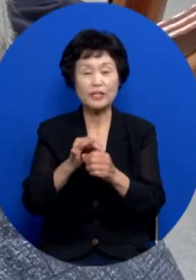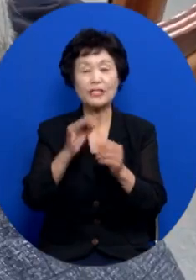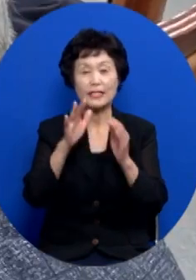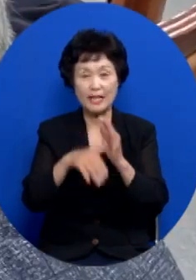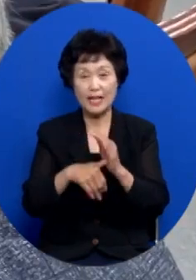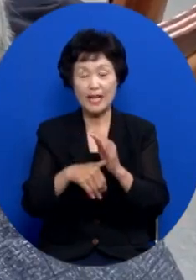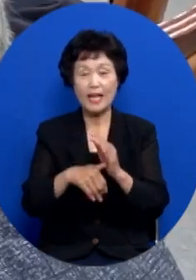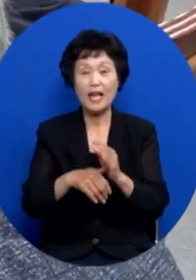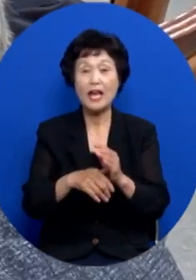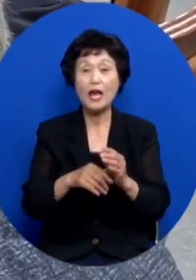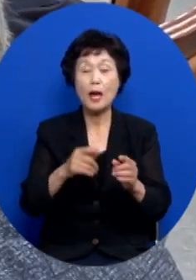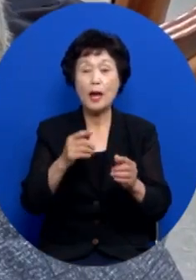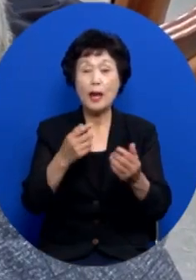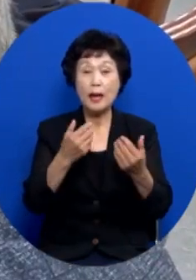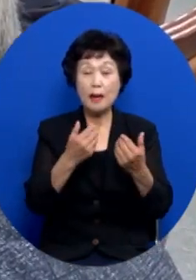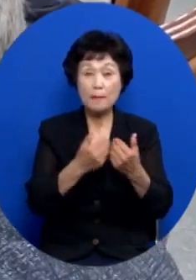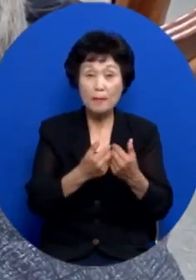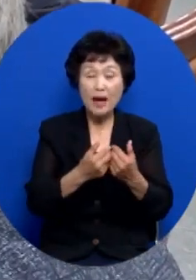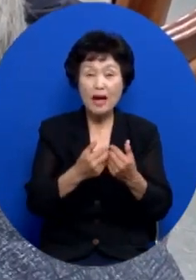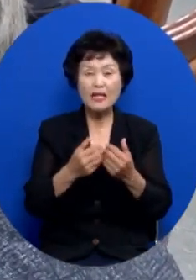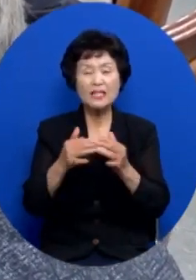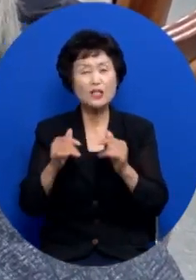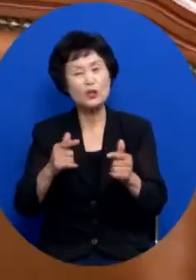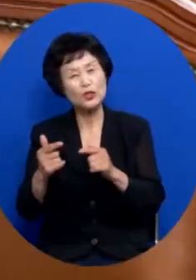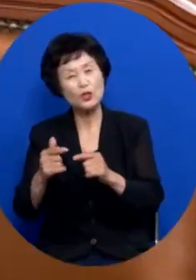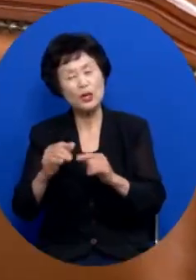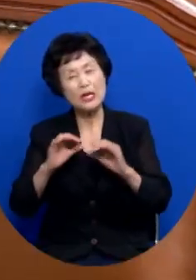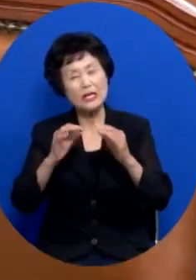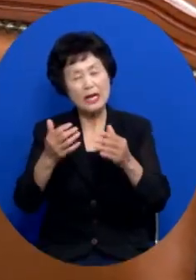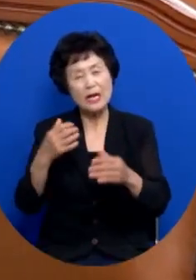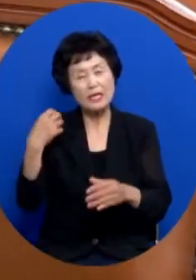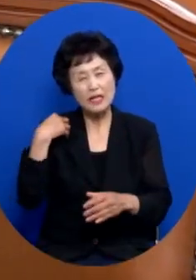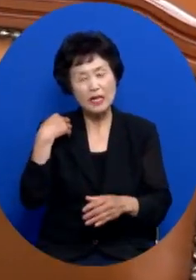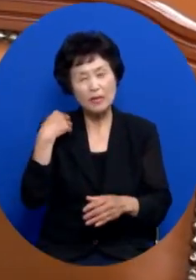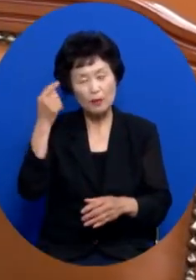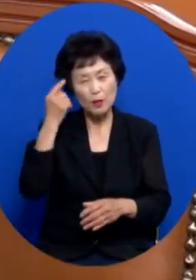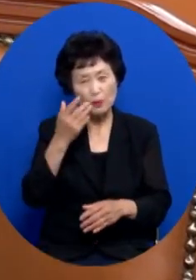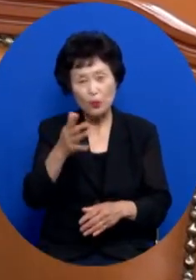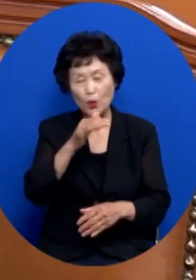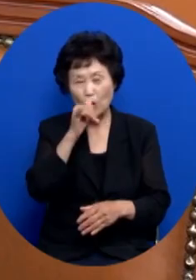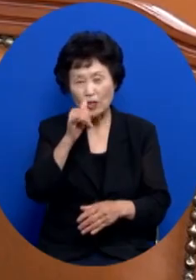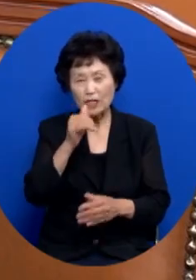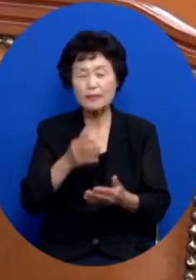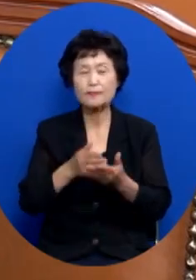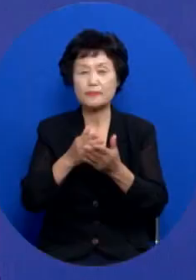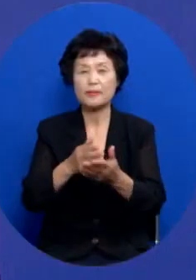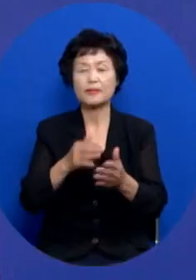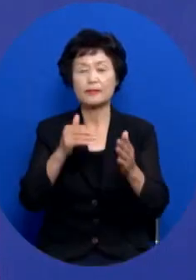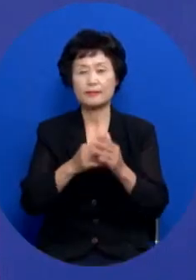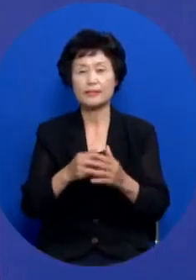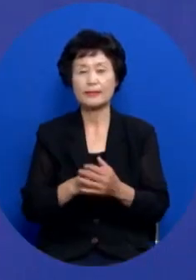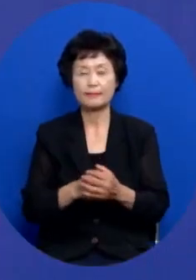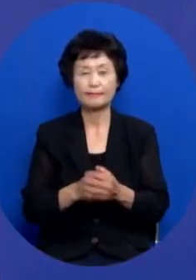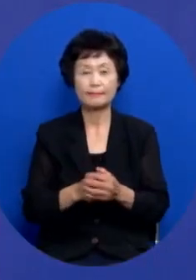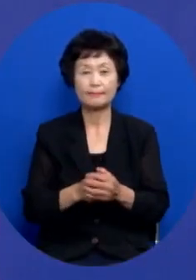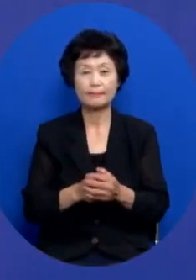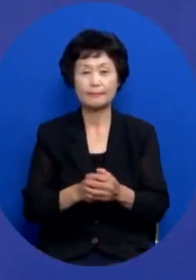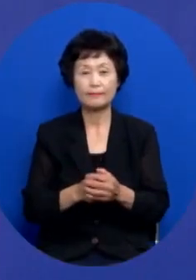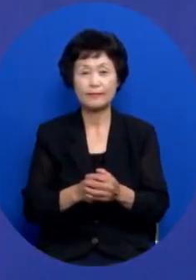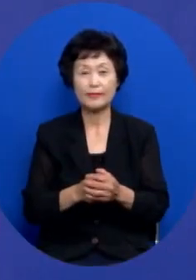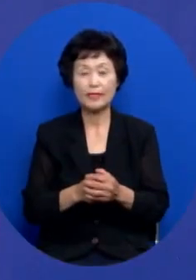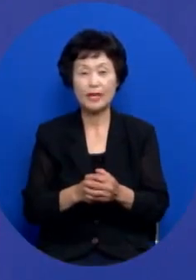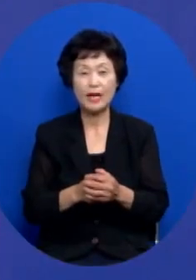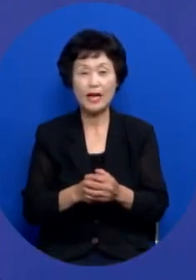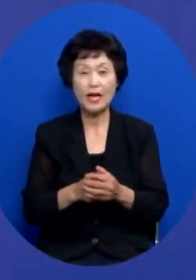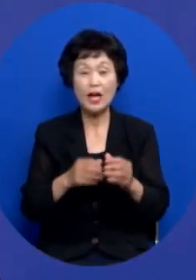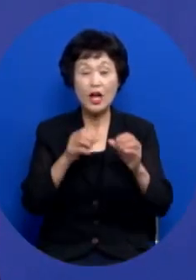진행했으며 반인도적 범죄에 대한 일본의 국가 책임을 묻는 시민소송단 구성을 제안했습니다. 두날개